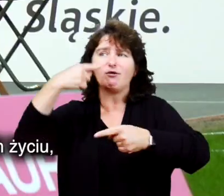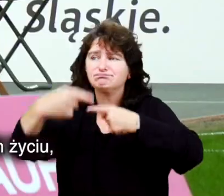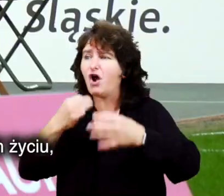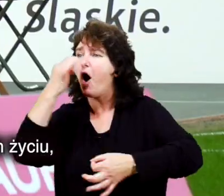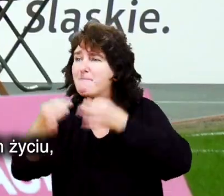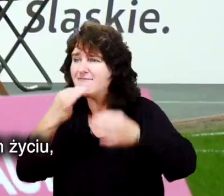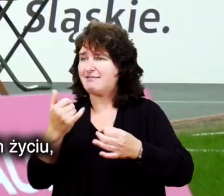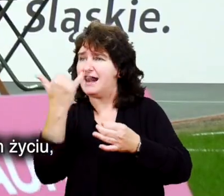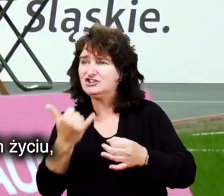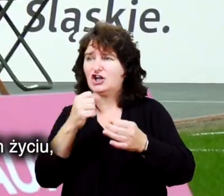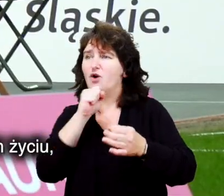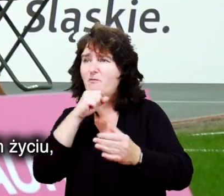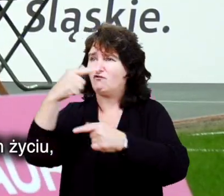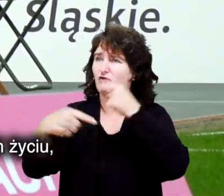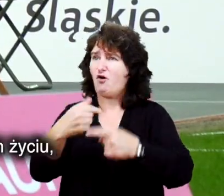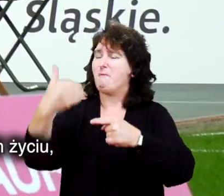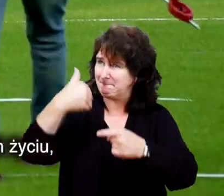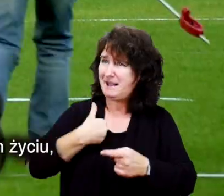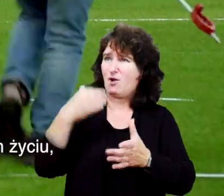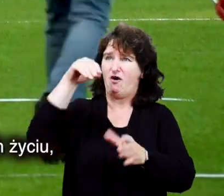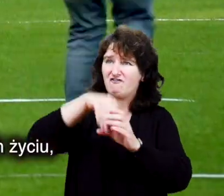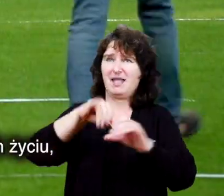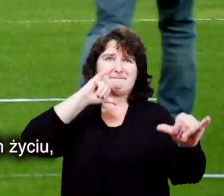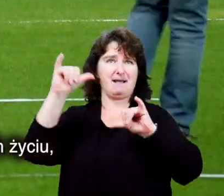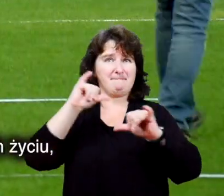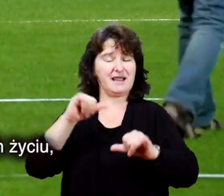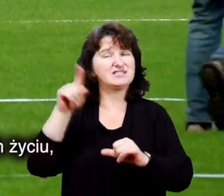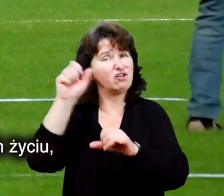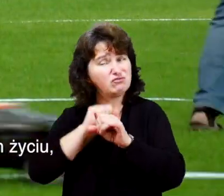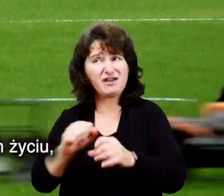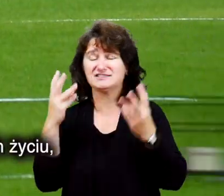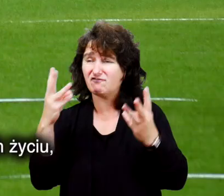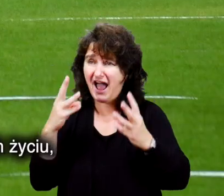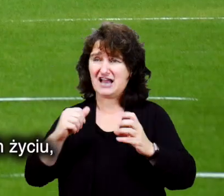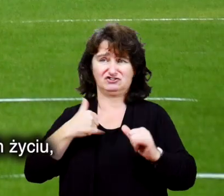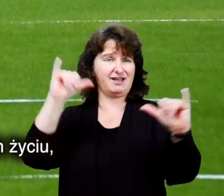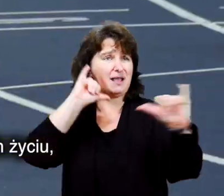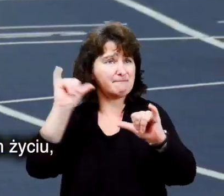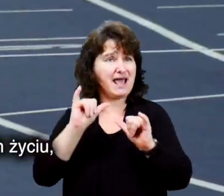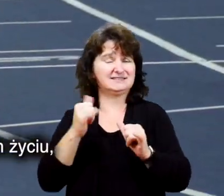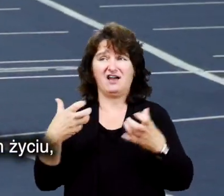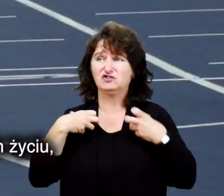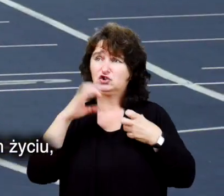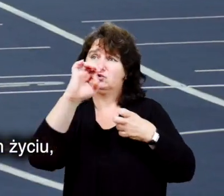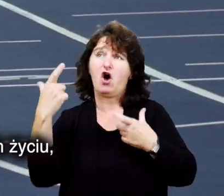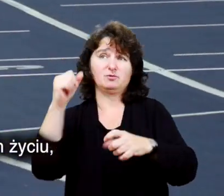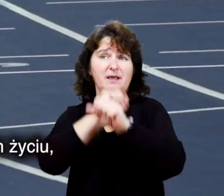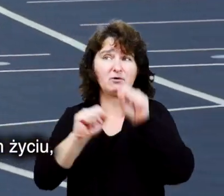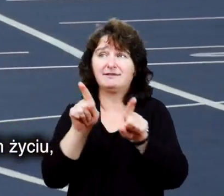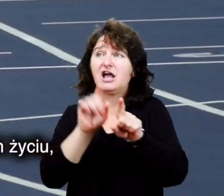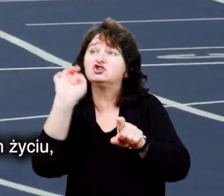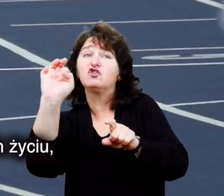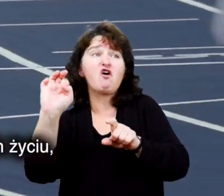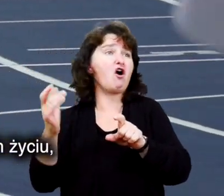dzieciom, wnukom. Także myślę, że jest to tak ważne wydarzenie nie tylko w ich życiu, ale i wszystkich ich